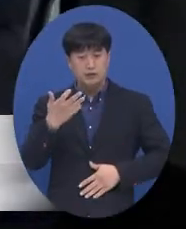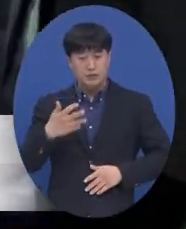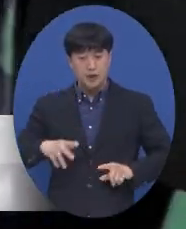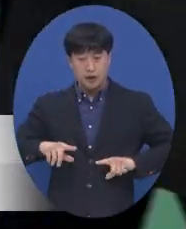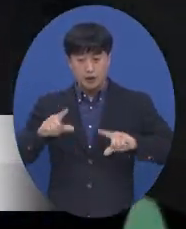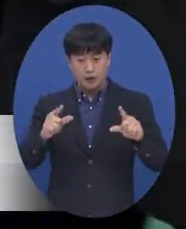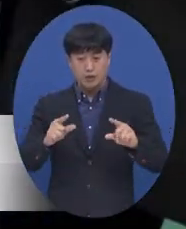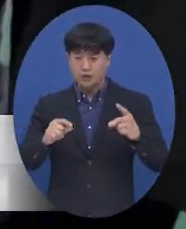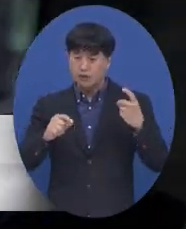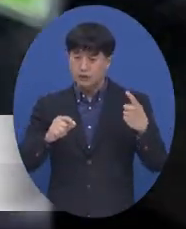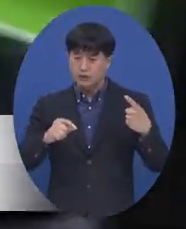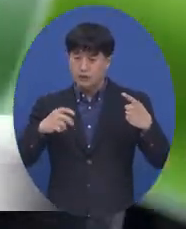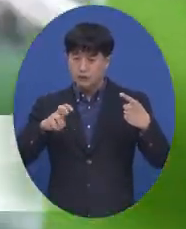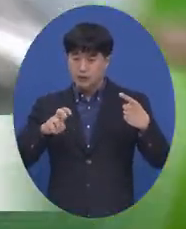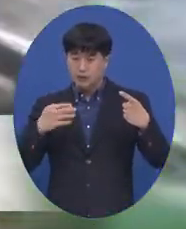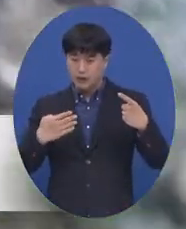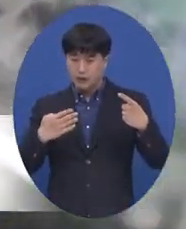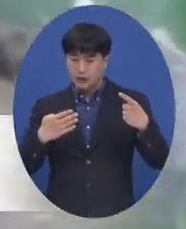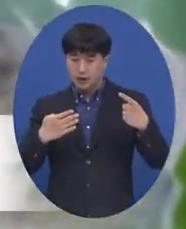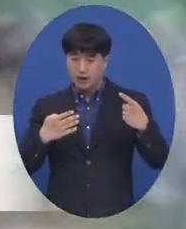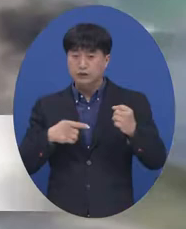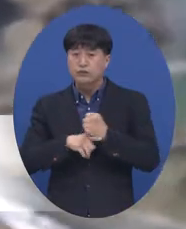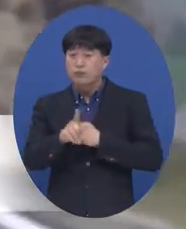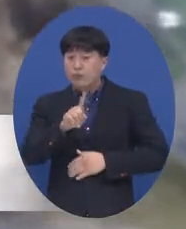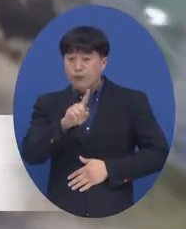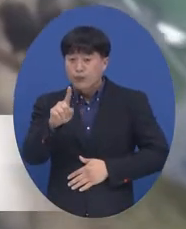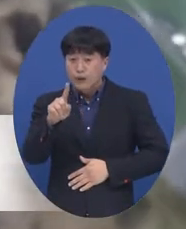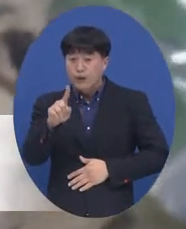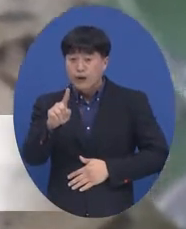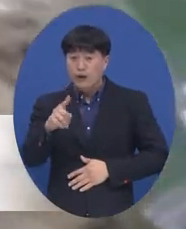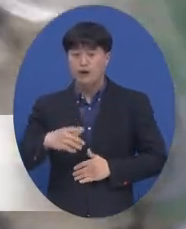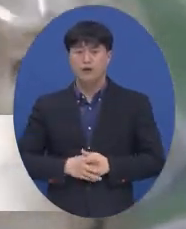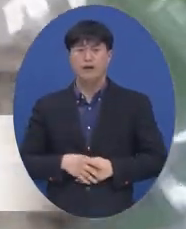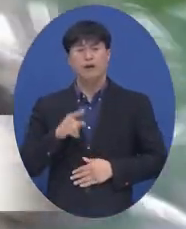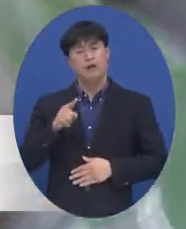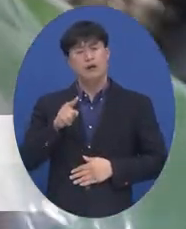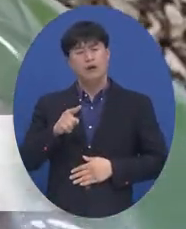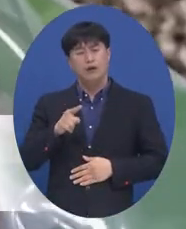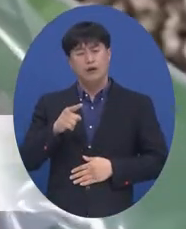여기 보시면 제조일자가 2018년 1월 24일인 이유는 뭐예요?